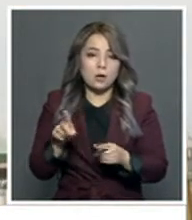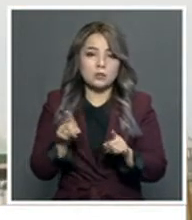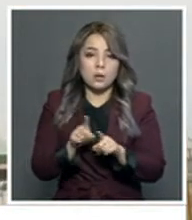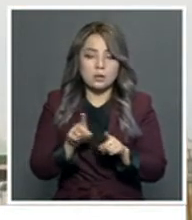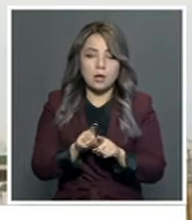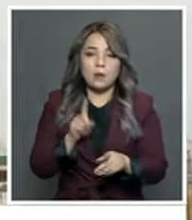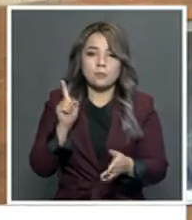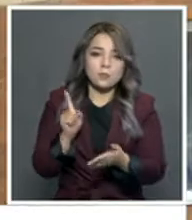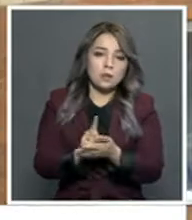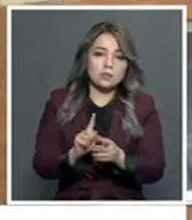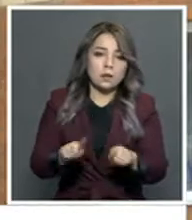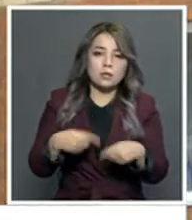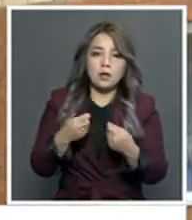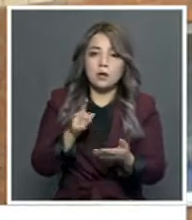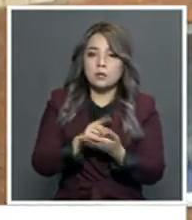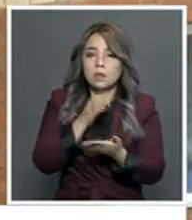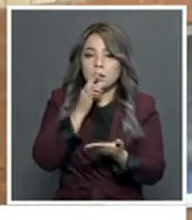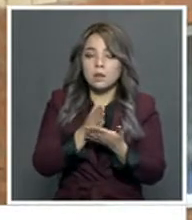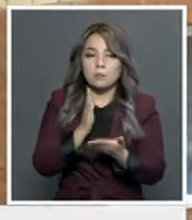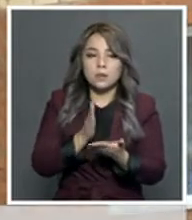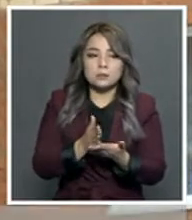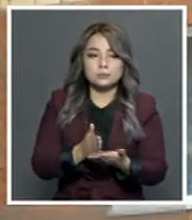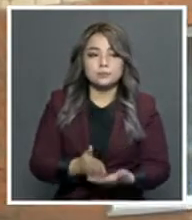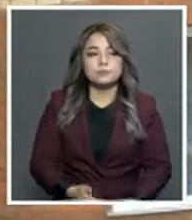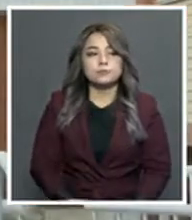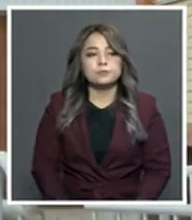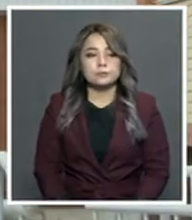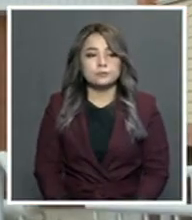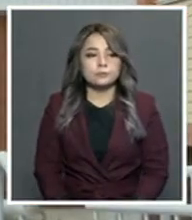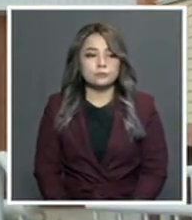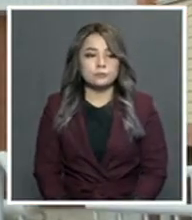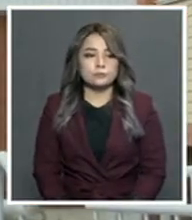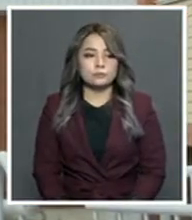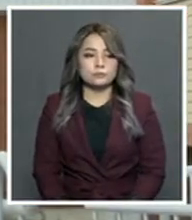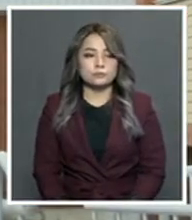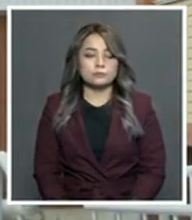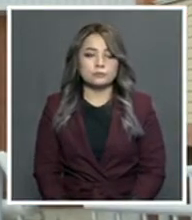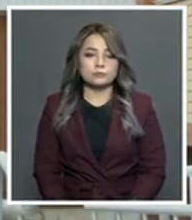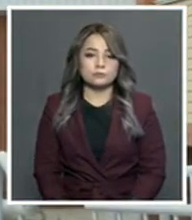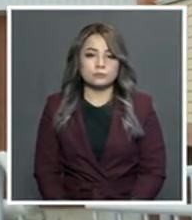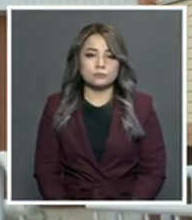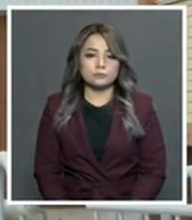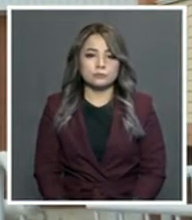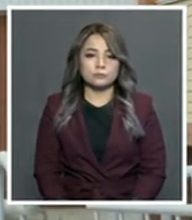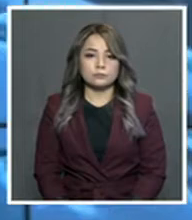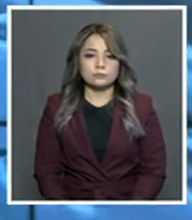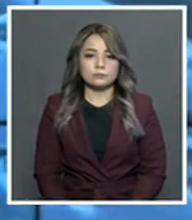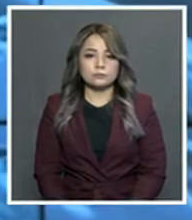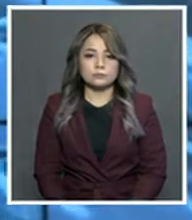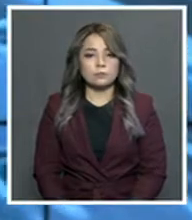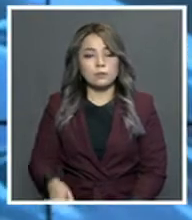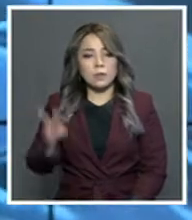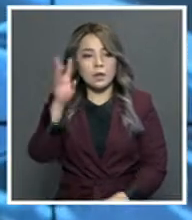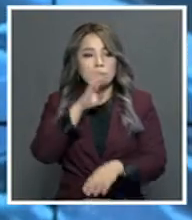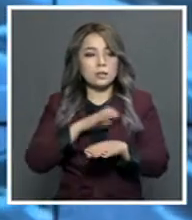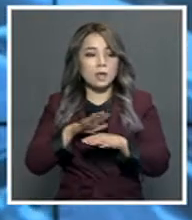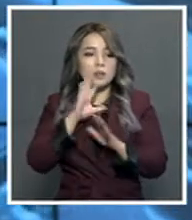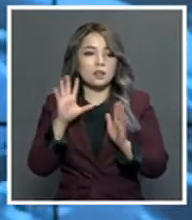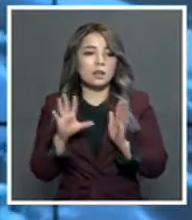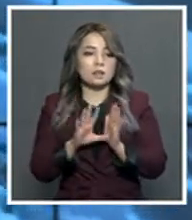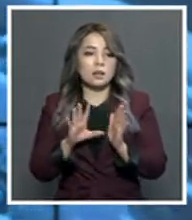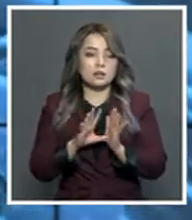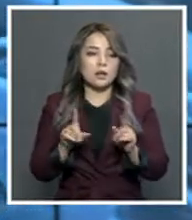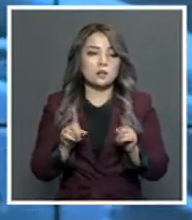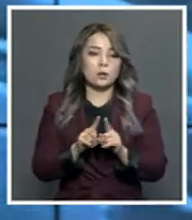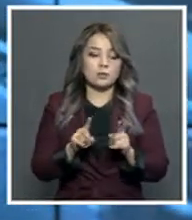мекеменің балансына өткіземіз деп отыр. Дәуренбек Әбдібек, Қыдырәлі Ахметбек, Қазақстан ұлттық арнасы, Қостанай. Елімізде электронды